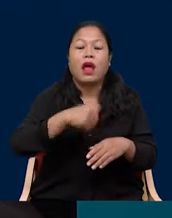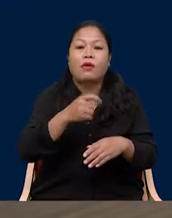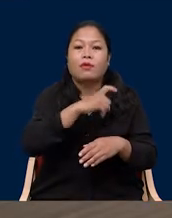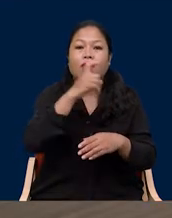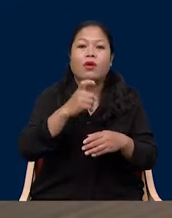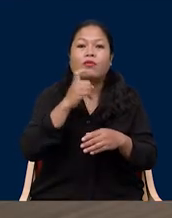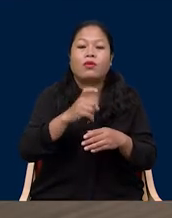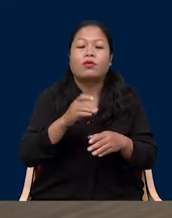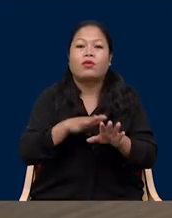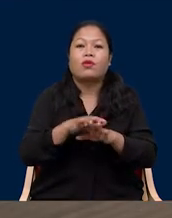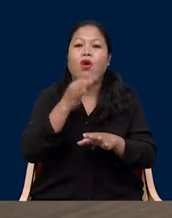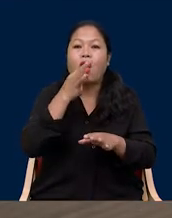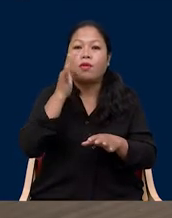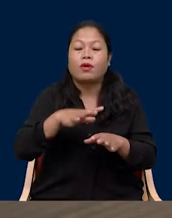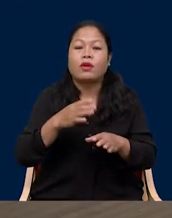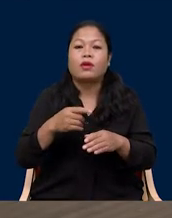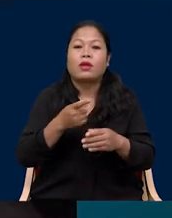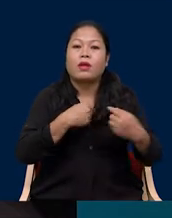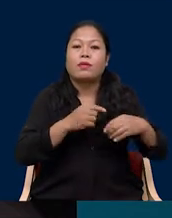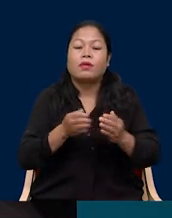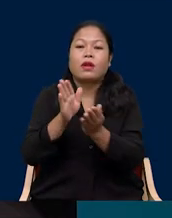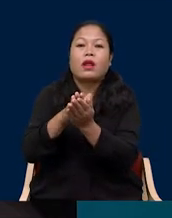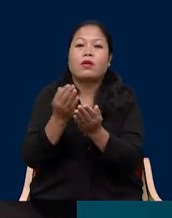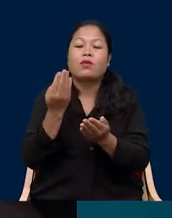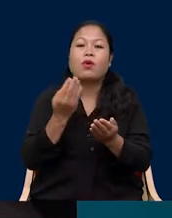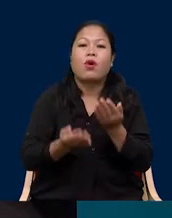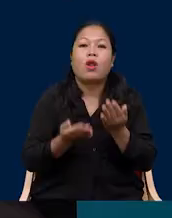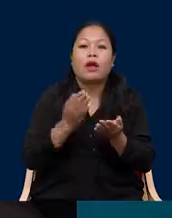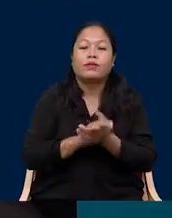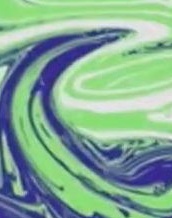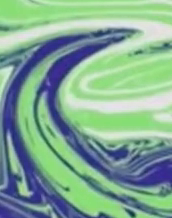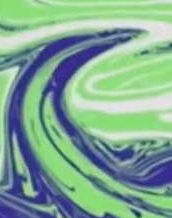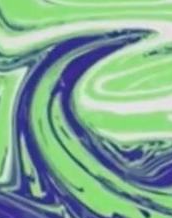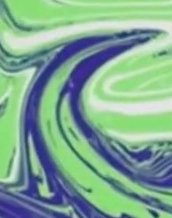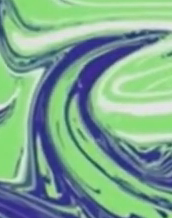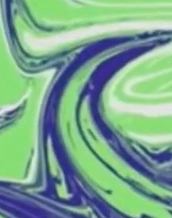पनि हुनुहुन्छ। तपाईँहरूले पनि आफ्नो प्रश्नहरू पक्कै पनि हाम्रा अतिथिहरूलाई राख्नुहोला।